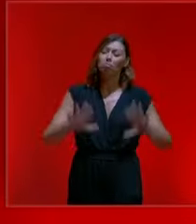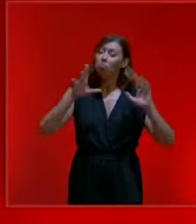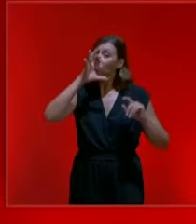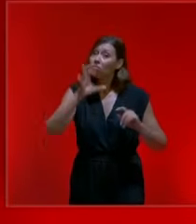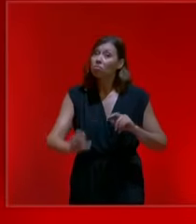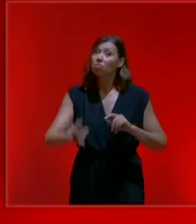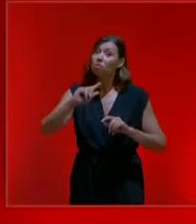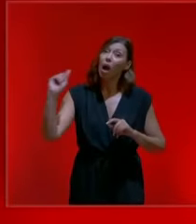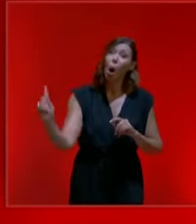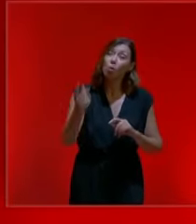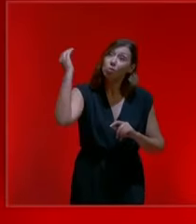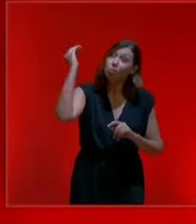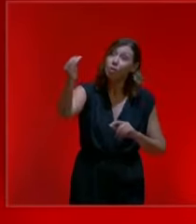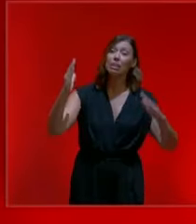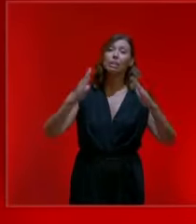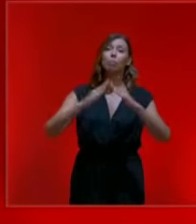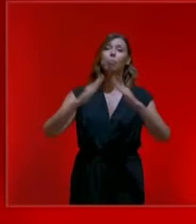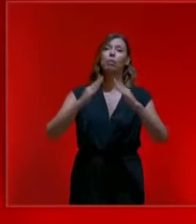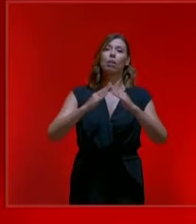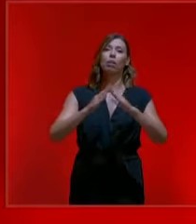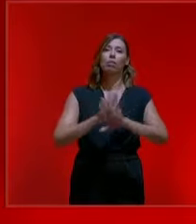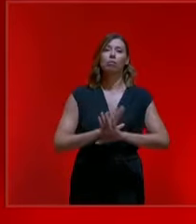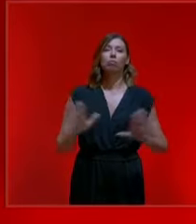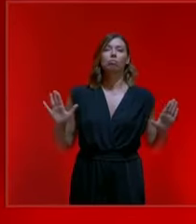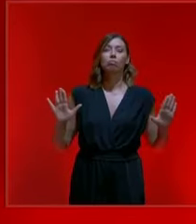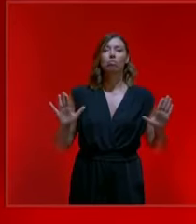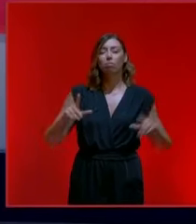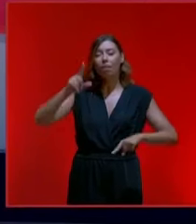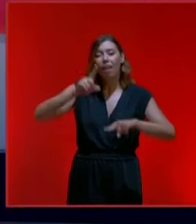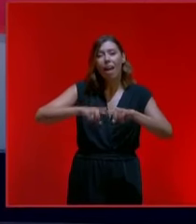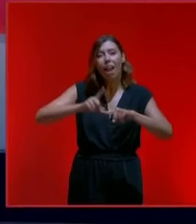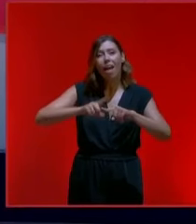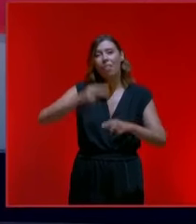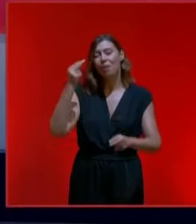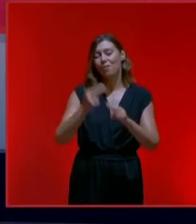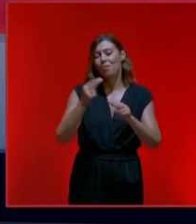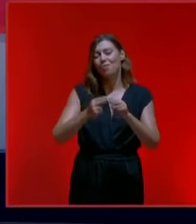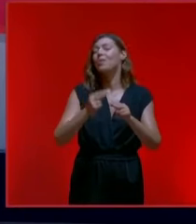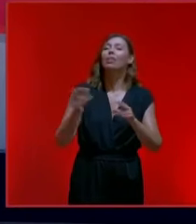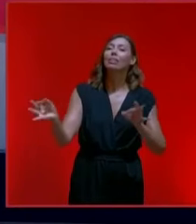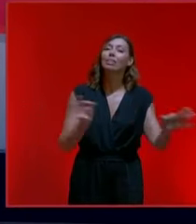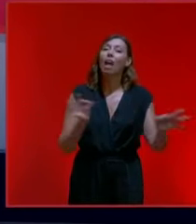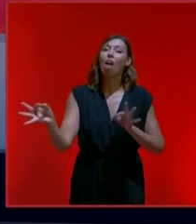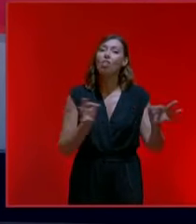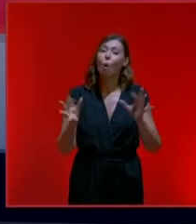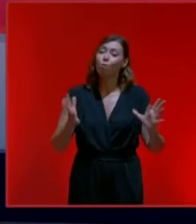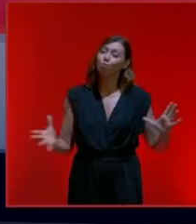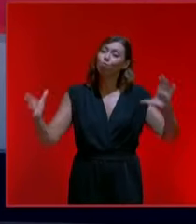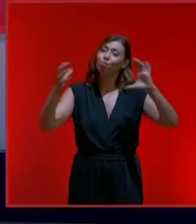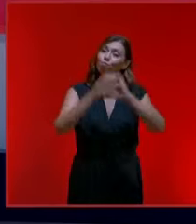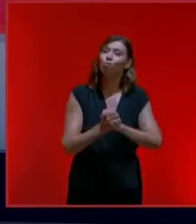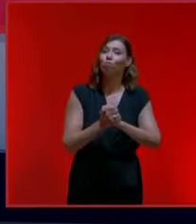πρώτη του κατοικία. Μια χώρα που θα φέρει στο επίκεντρο της στρατηγικής της τη συλλογικότητα απέναντι στον